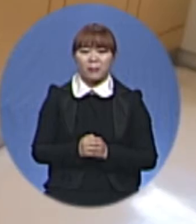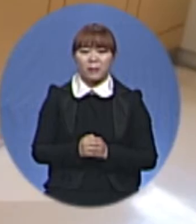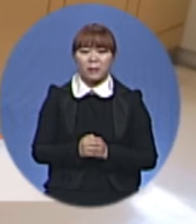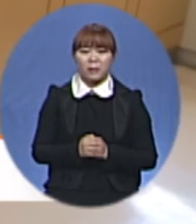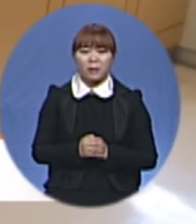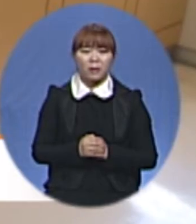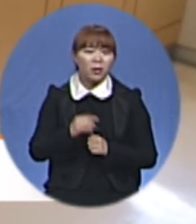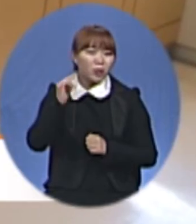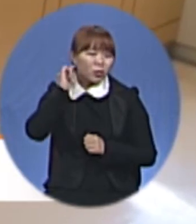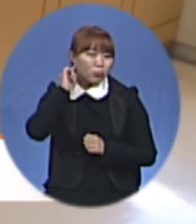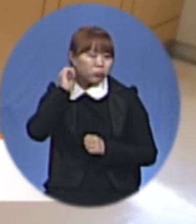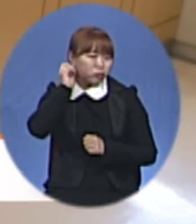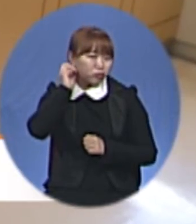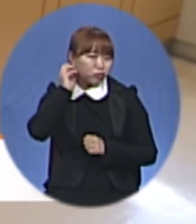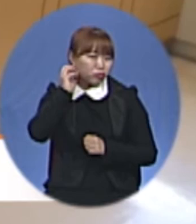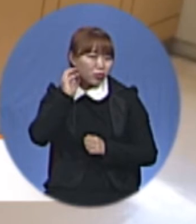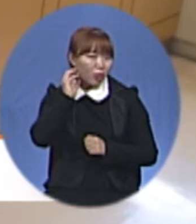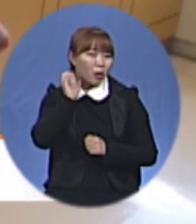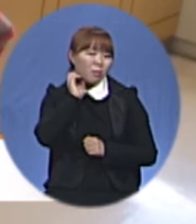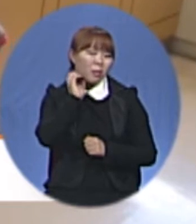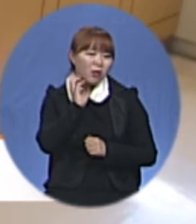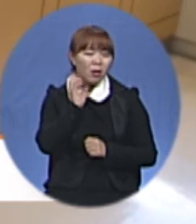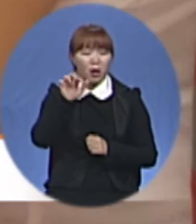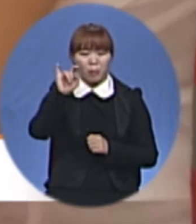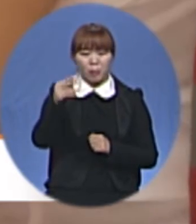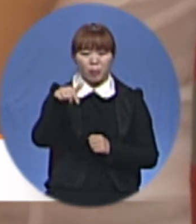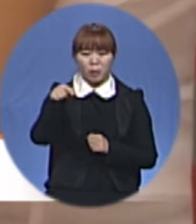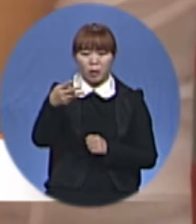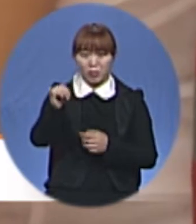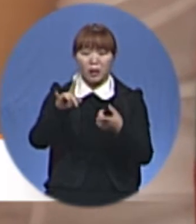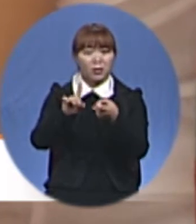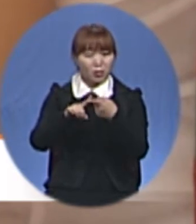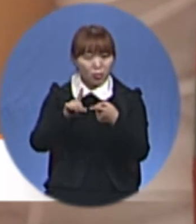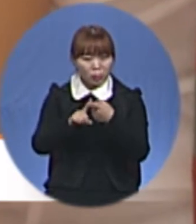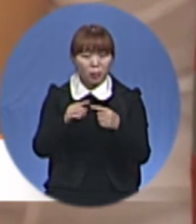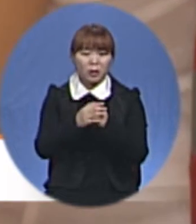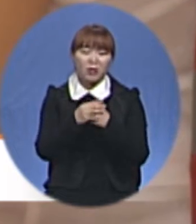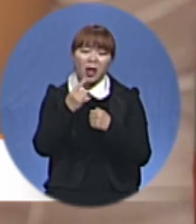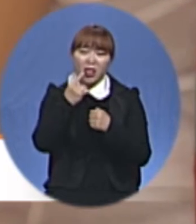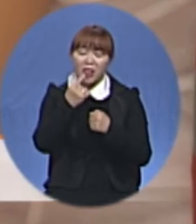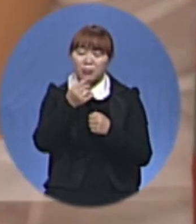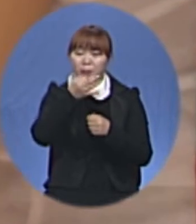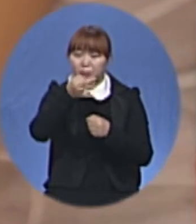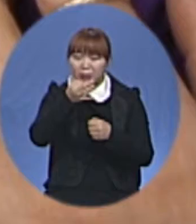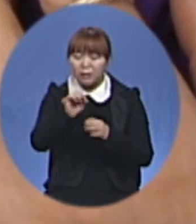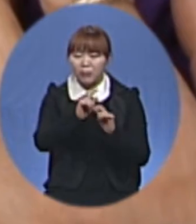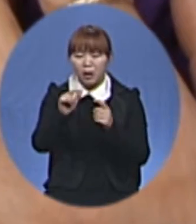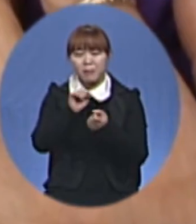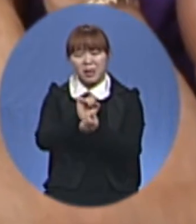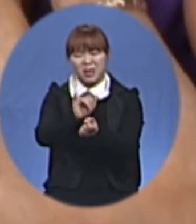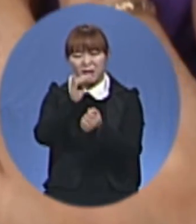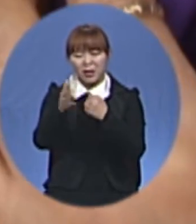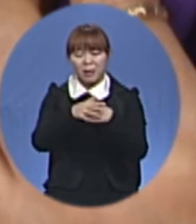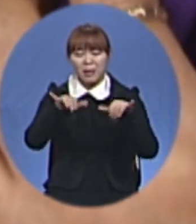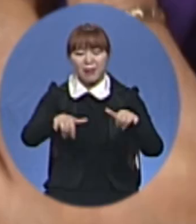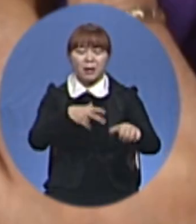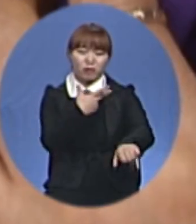귀밑샘이 붓고 통증을 유발해 볼거리로 불리는 유행성 이하선염 역시 침 등으로 전파돼 예방접종이 필수입니다.